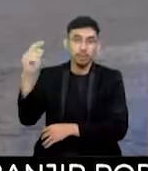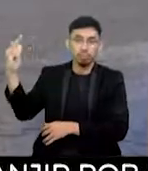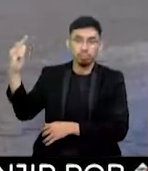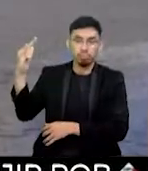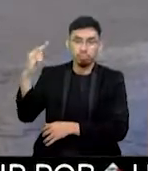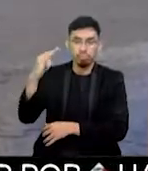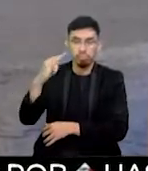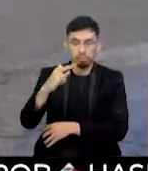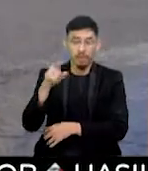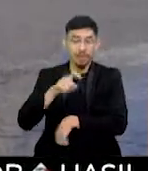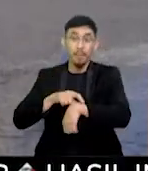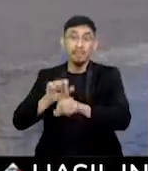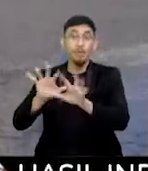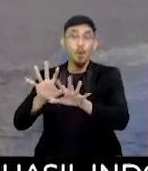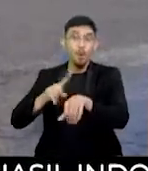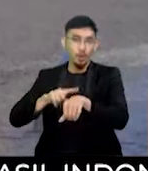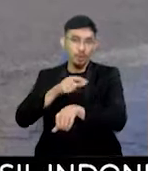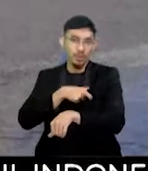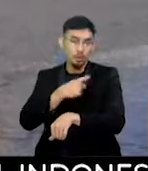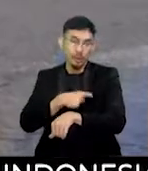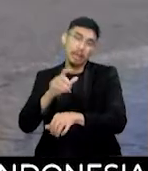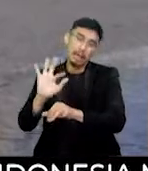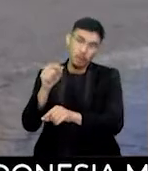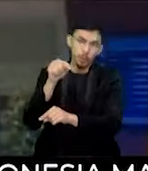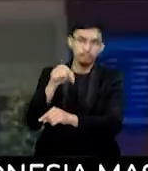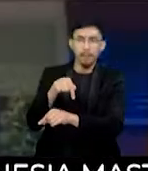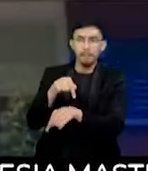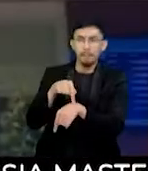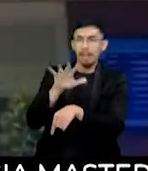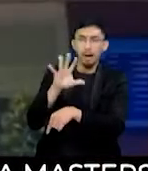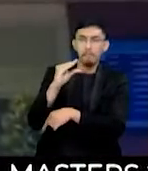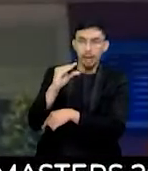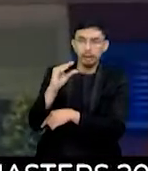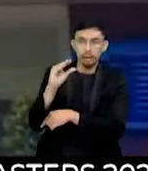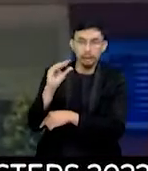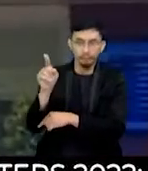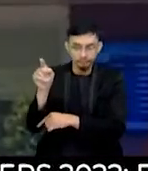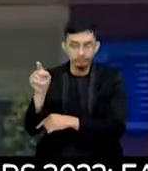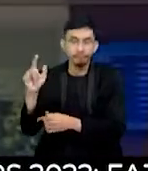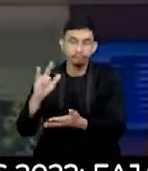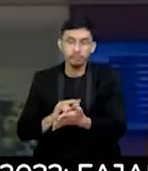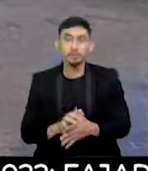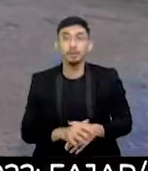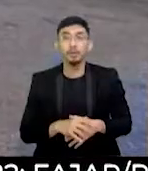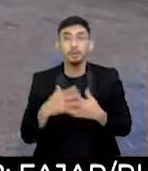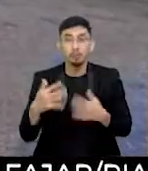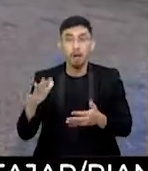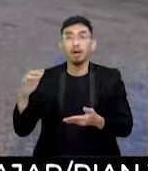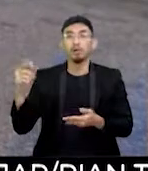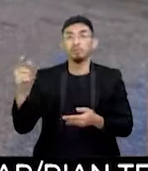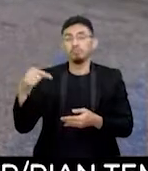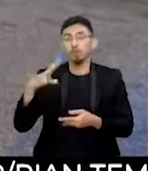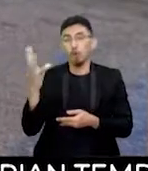atau pukul 15.10 waktu Indonesia bagian Barat Sabtu kemarin. Rombongan tiba di Bandara Soekarno-Hatta sore ini pukul